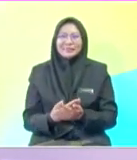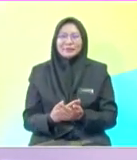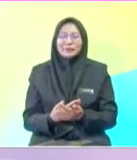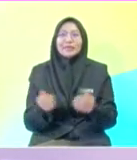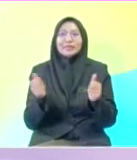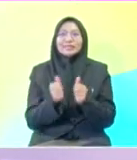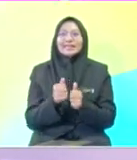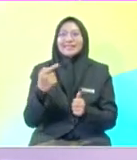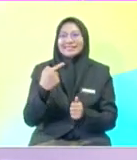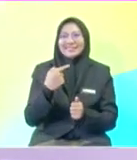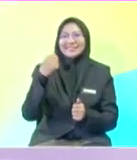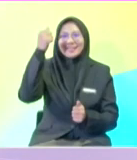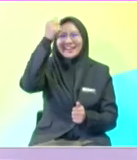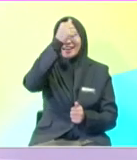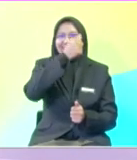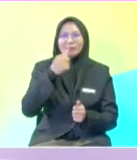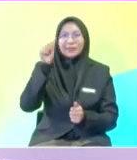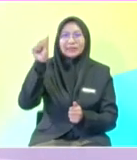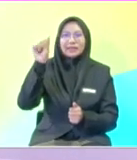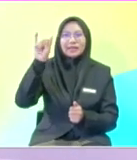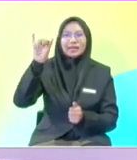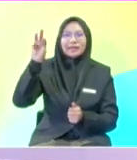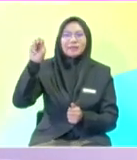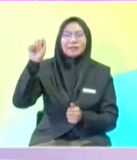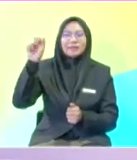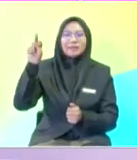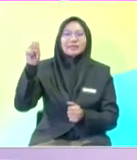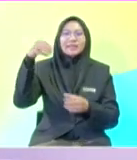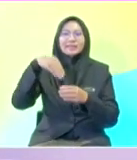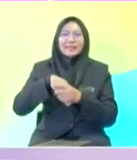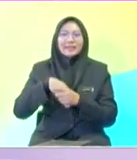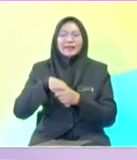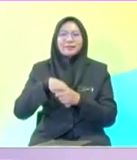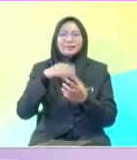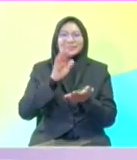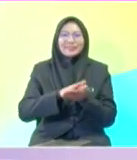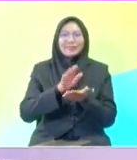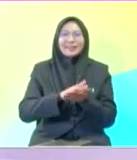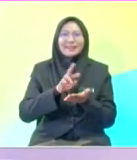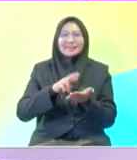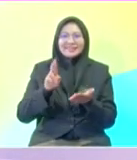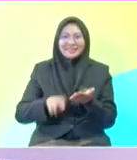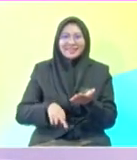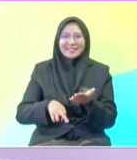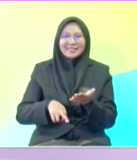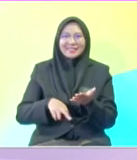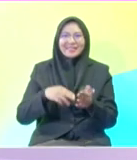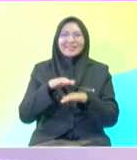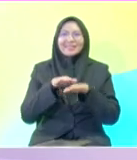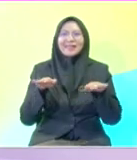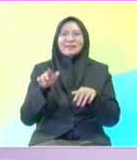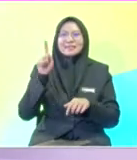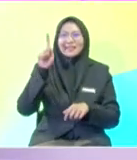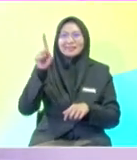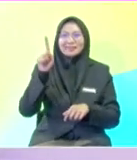saya pada hari ini dalam slot tahap 1 dalam mata pelajaran Pendidikan Islam tahun 3 dan kita